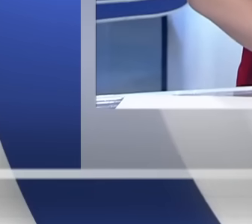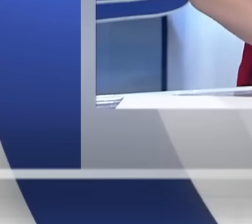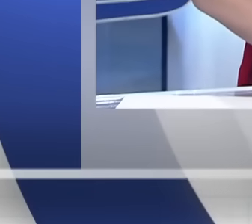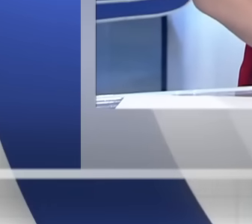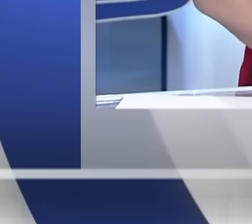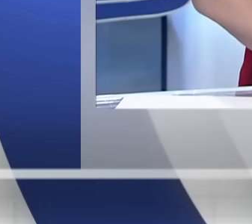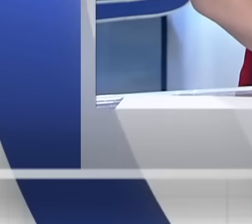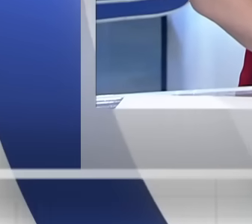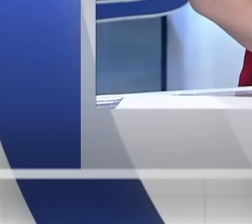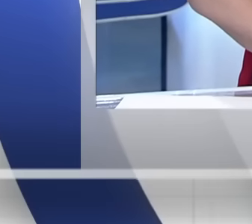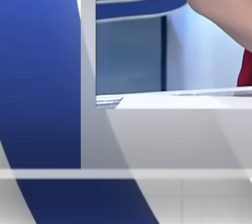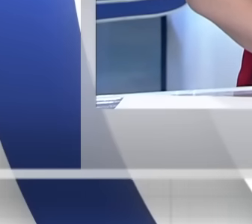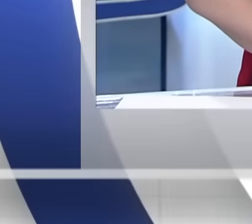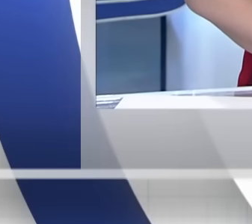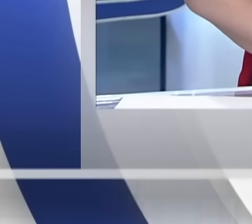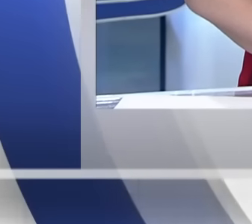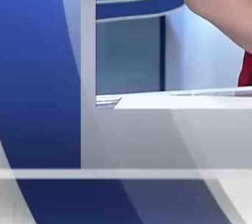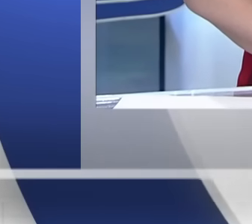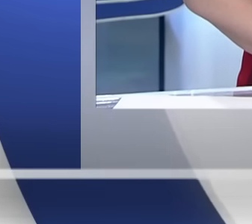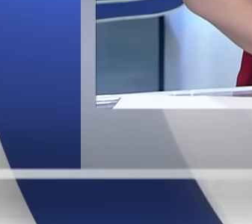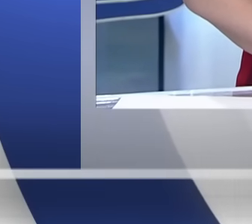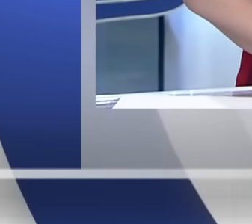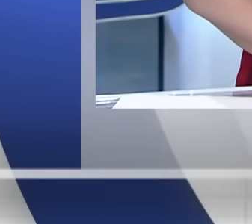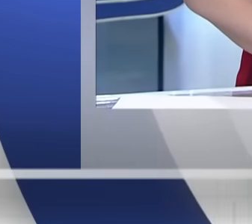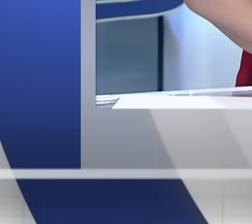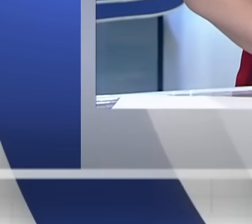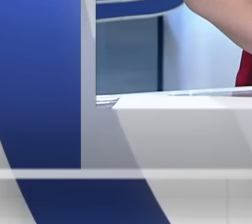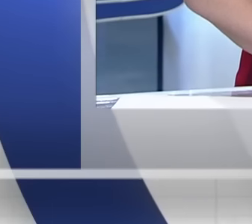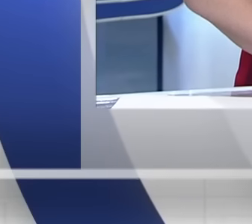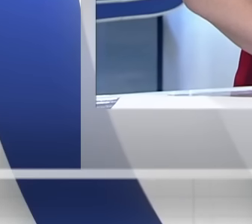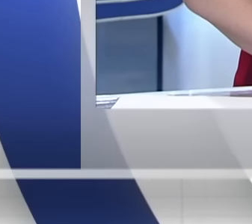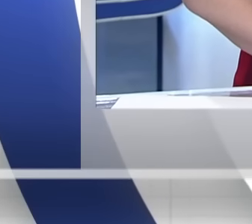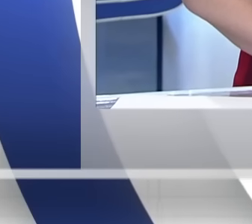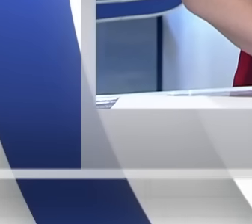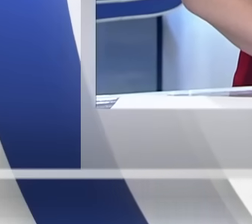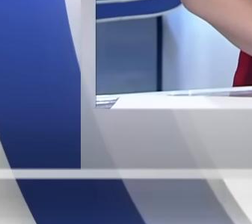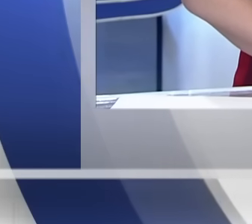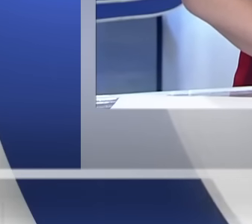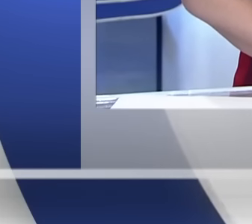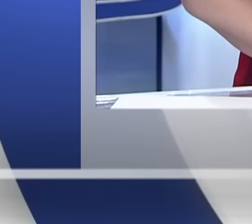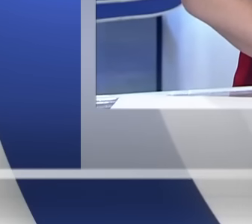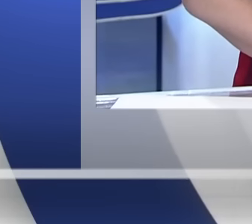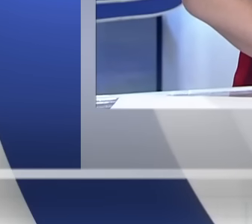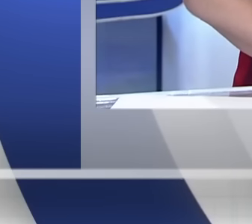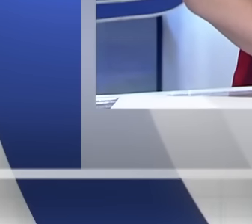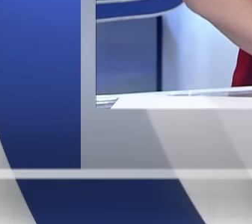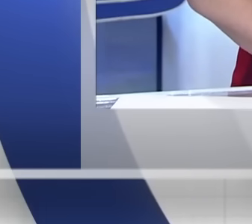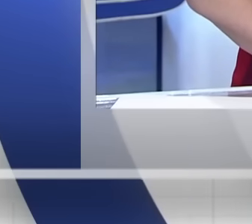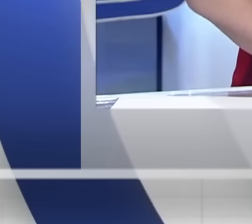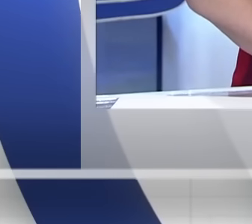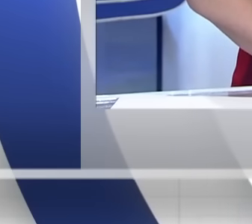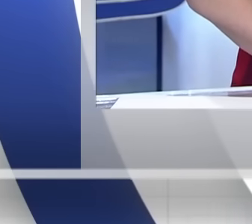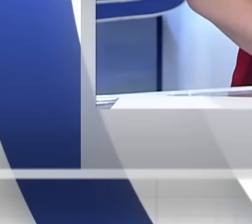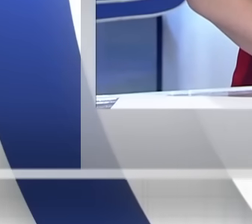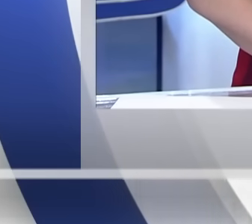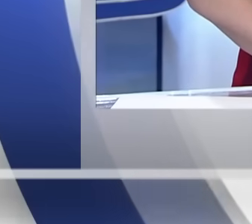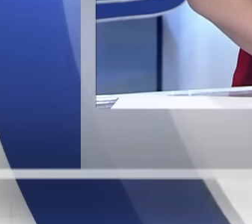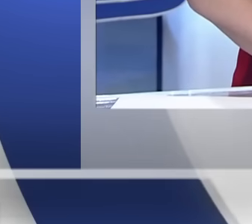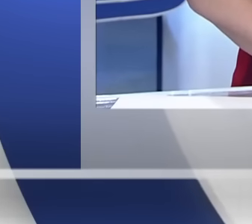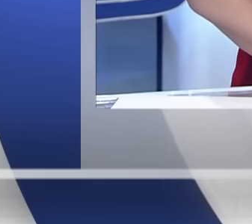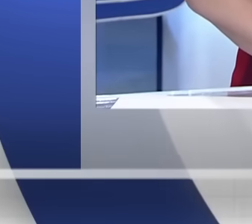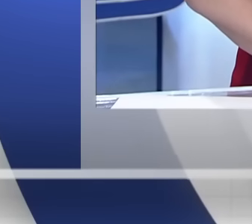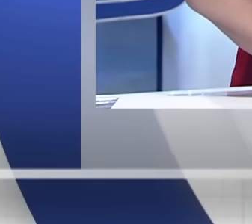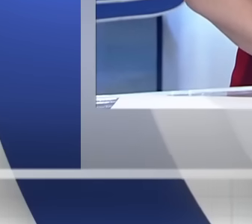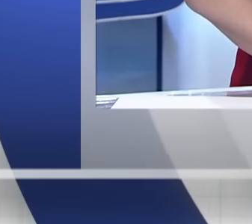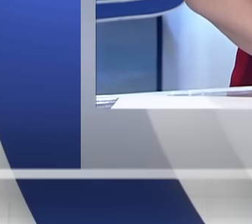Alamin natin ang update sa bagyong Egay mula kay ABS-CBN resident meteorologist Ariel Rojas. Ariel, nasa ng